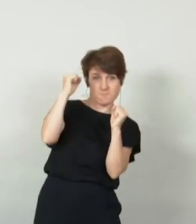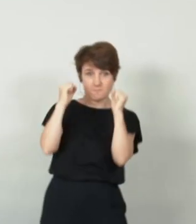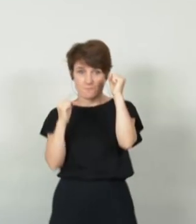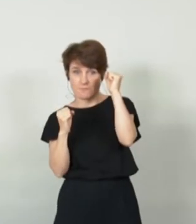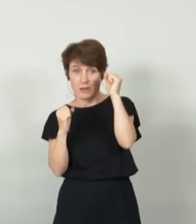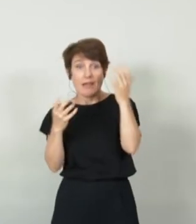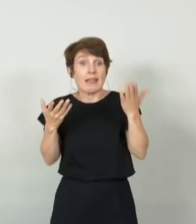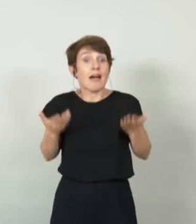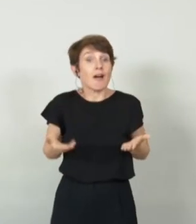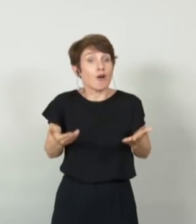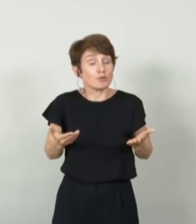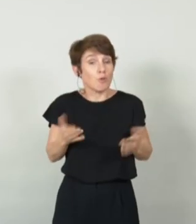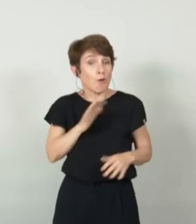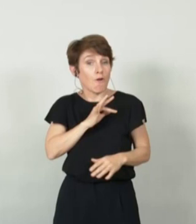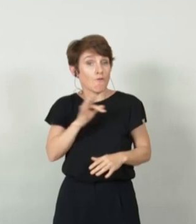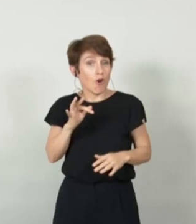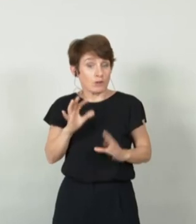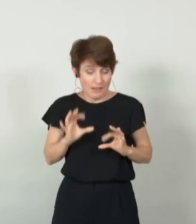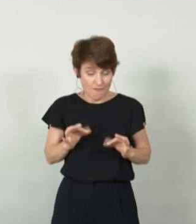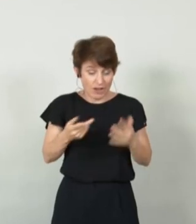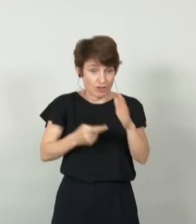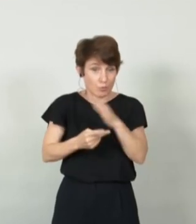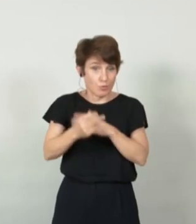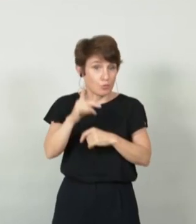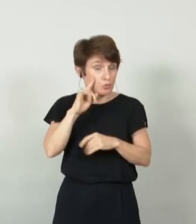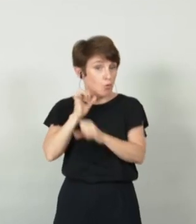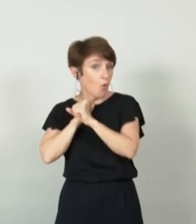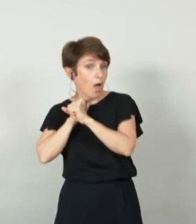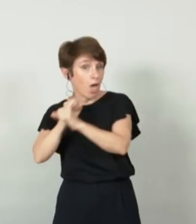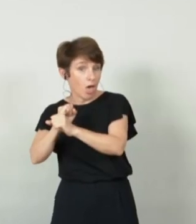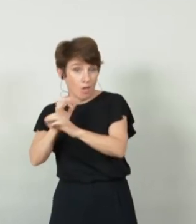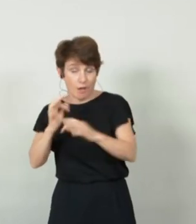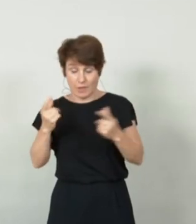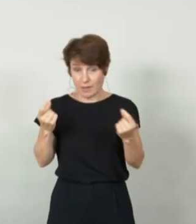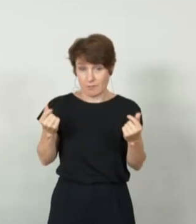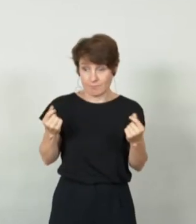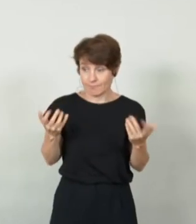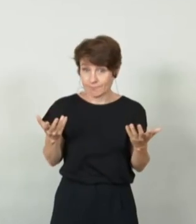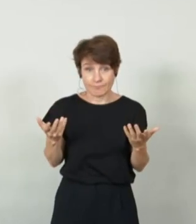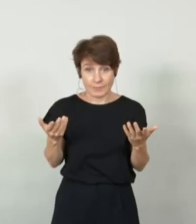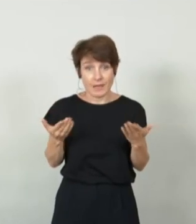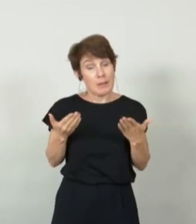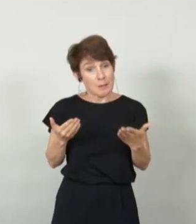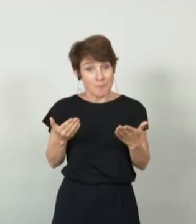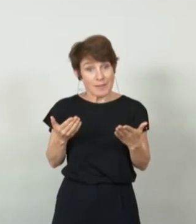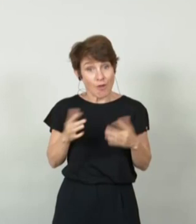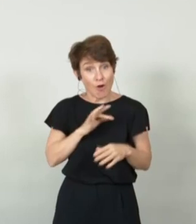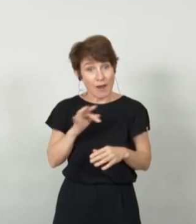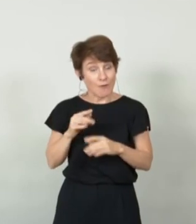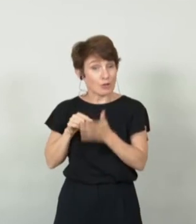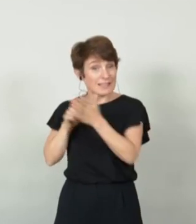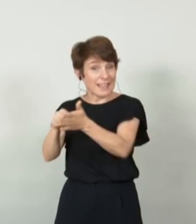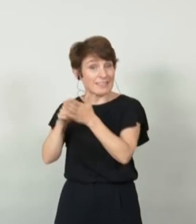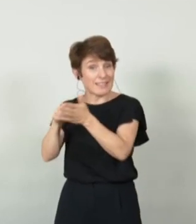elle-même depuis qu'elle n'est plus indépendante financièrement elle a aujourd'hui plus de dettes à l'étranger que de